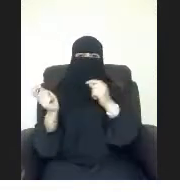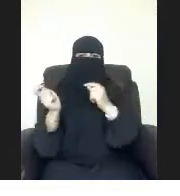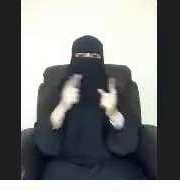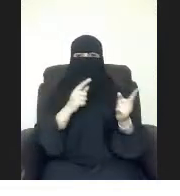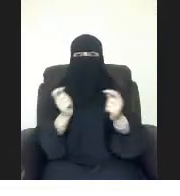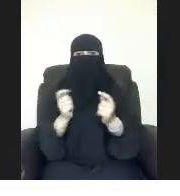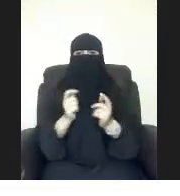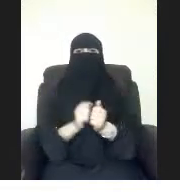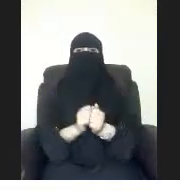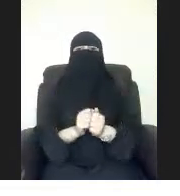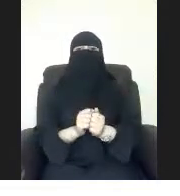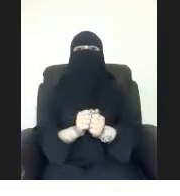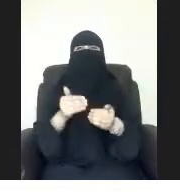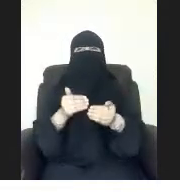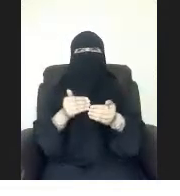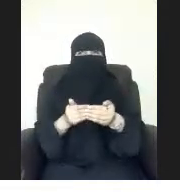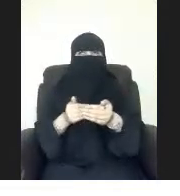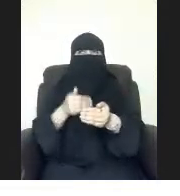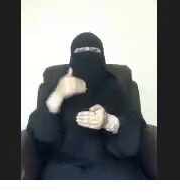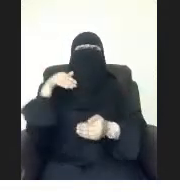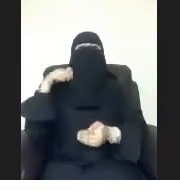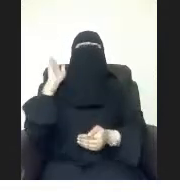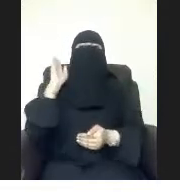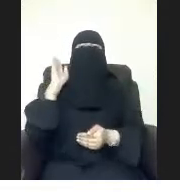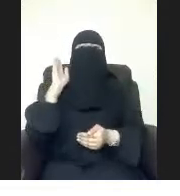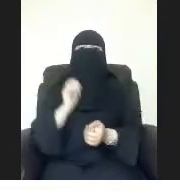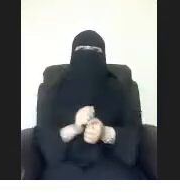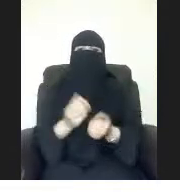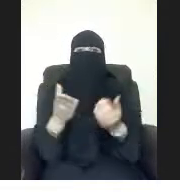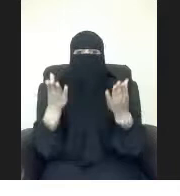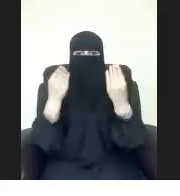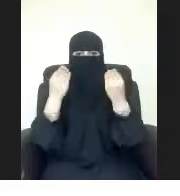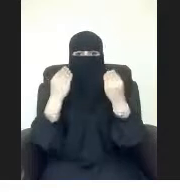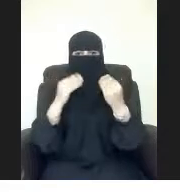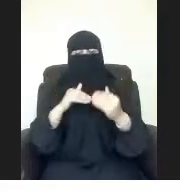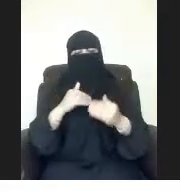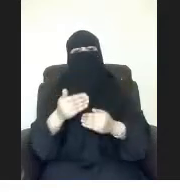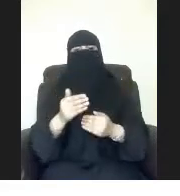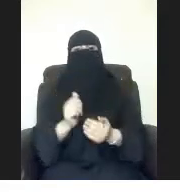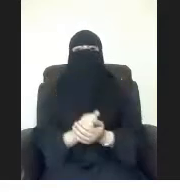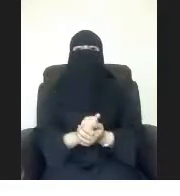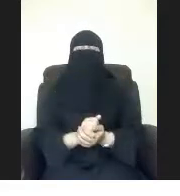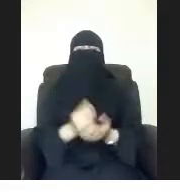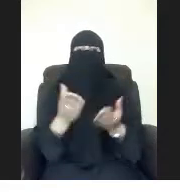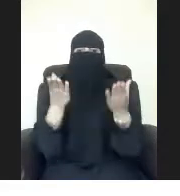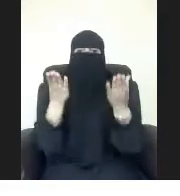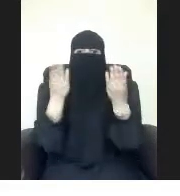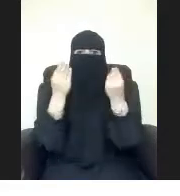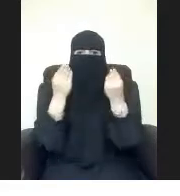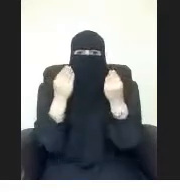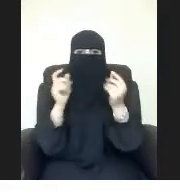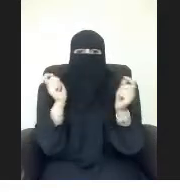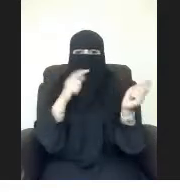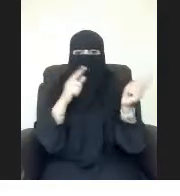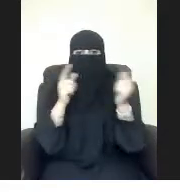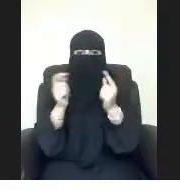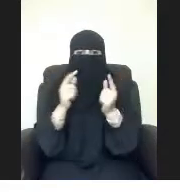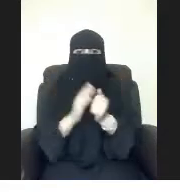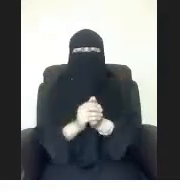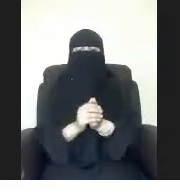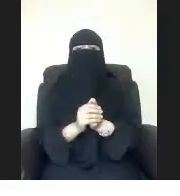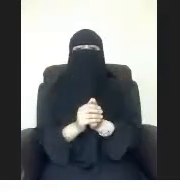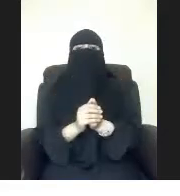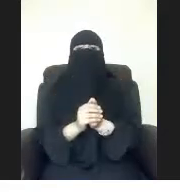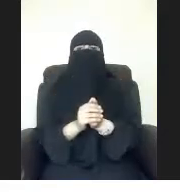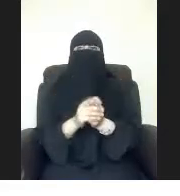مخرجات التعليم الافتراضي، إذن التعليم موجود. التعلم عبر الإنترنت يستخدم هذا المصطلح تبادليا مع مصطلحات التعلم